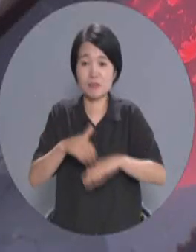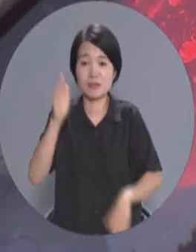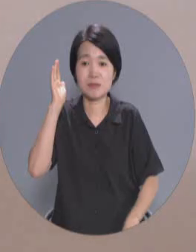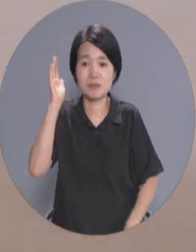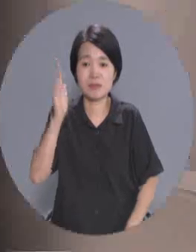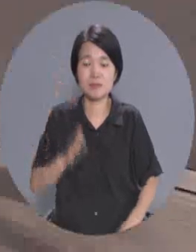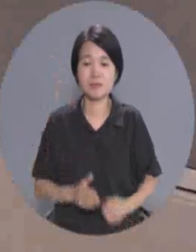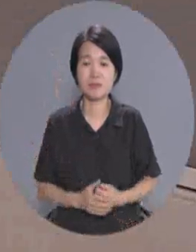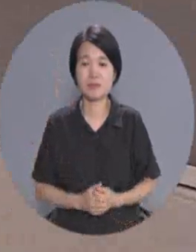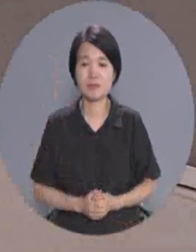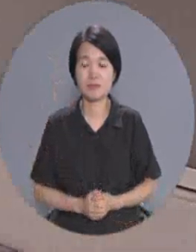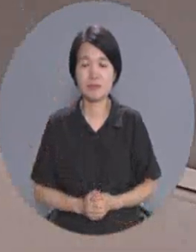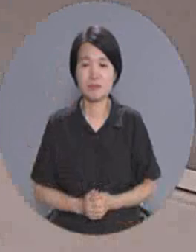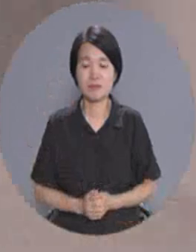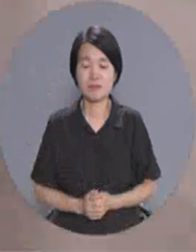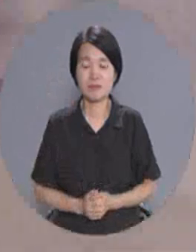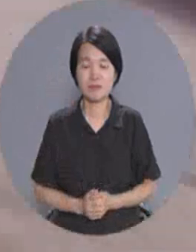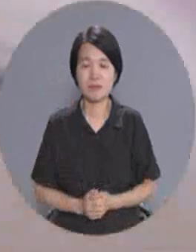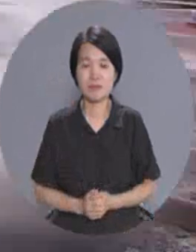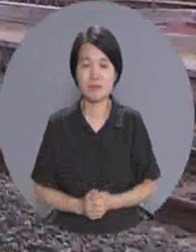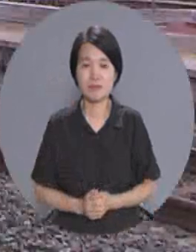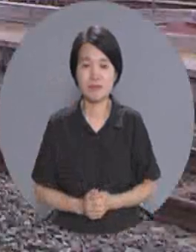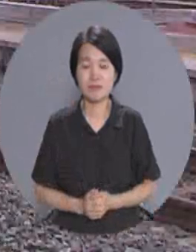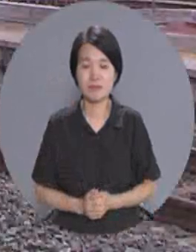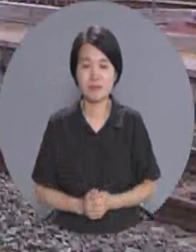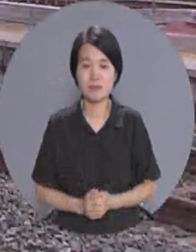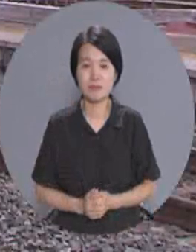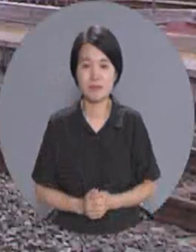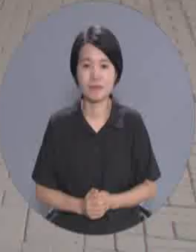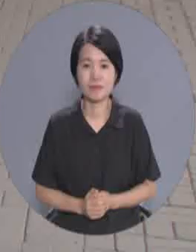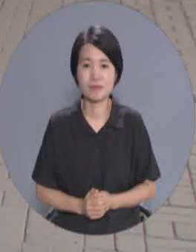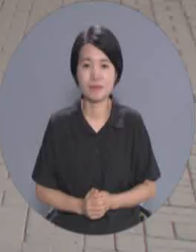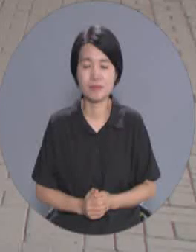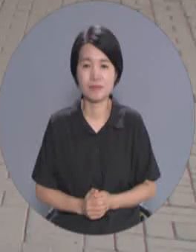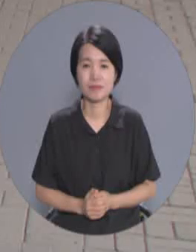밝혔습니다. MBC 뉴스 강서영입니다.